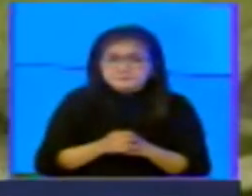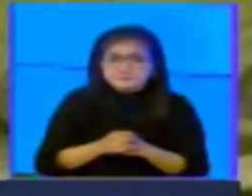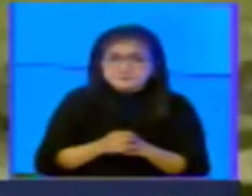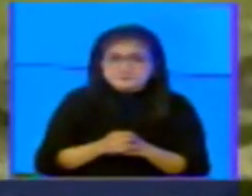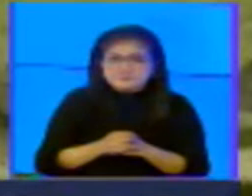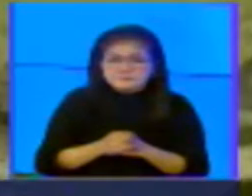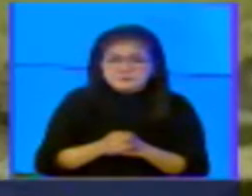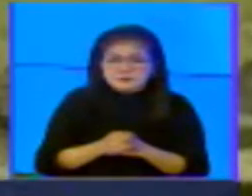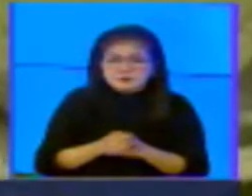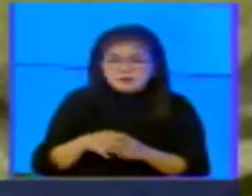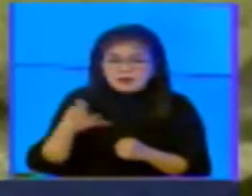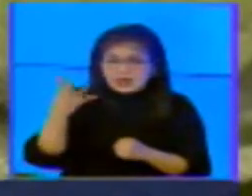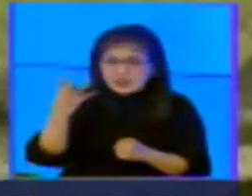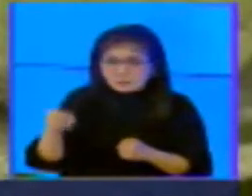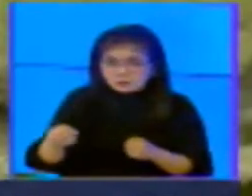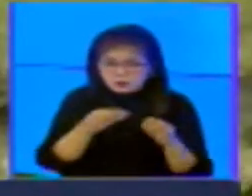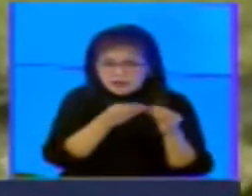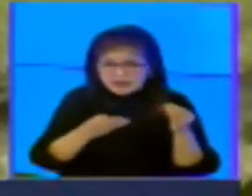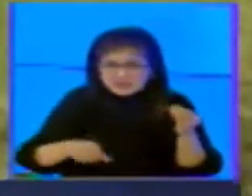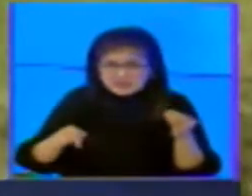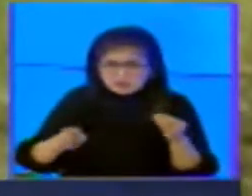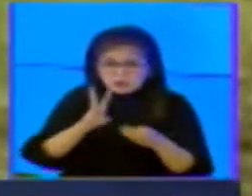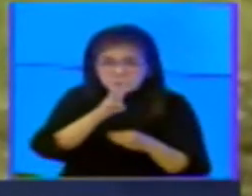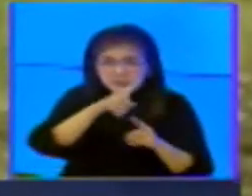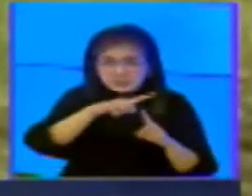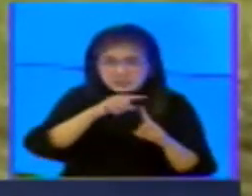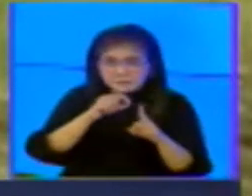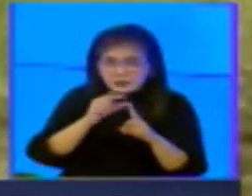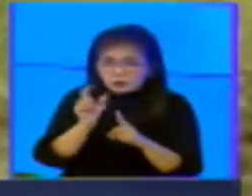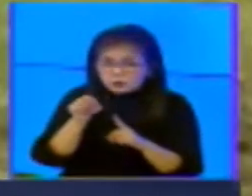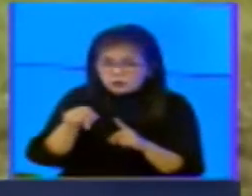Pihak desa Banjarsari menyediakan 3 lahan TPU untuk pemakaman.